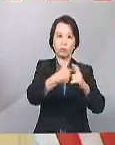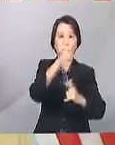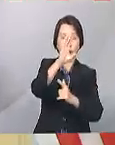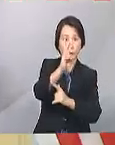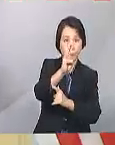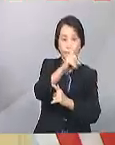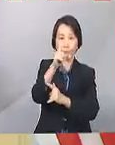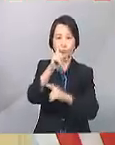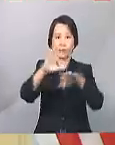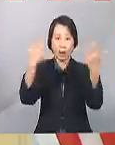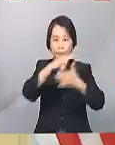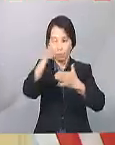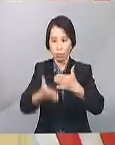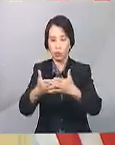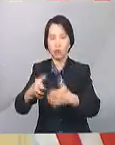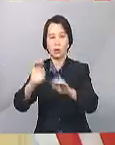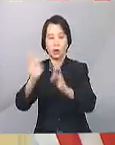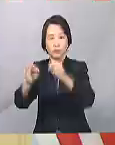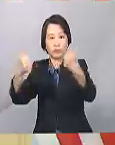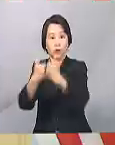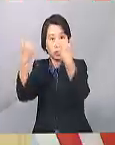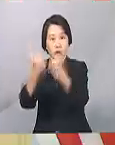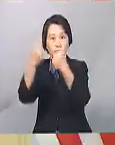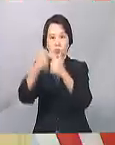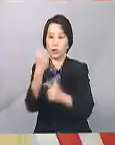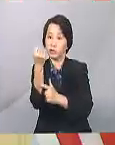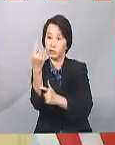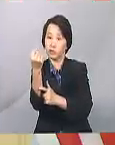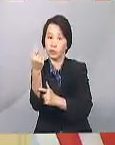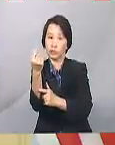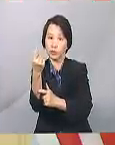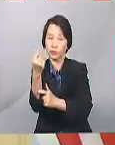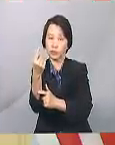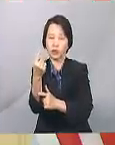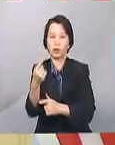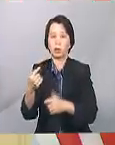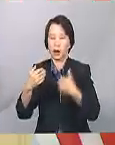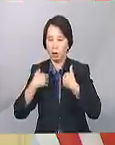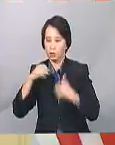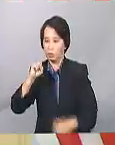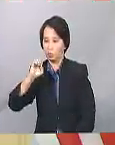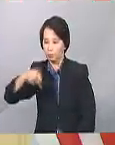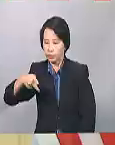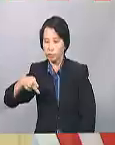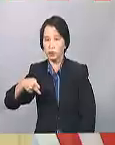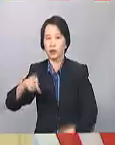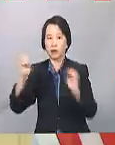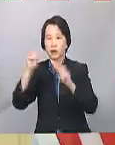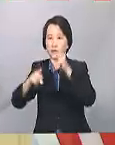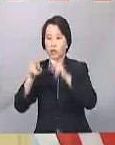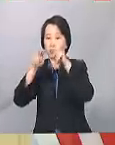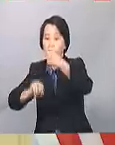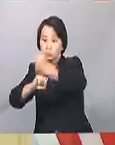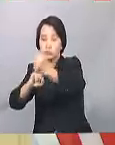pertandingan bulan Oktober atau November dengan SOP yang disebut tadi, tidak ada penonton dan sebagainya, mungkin kita